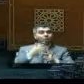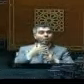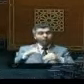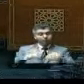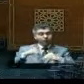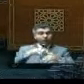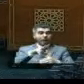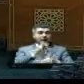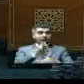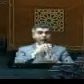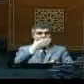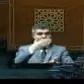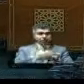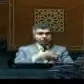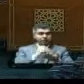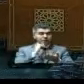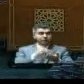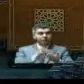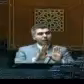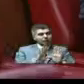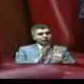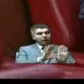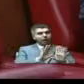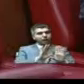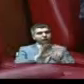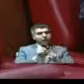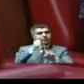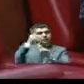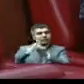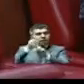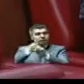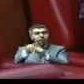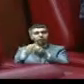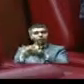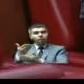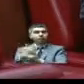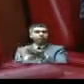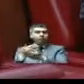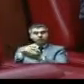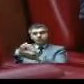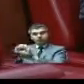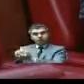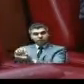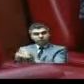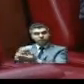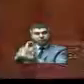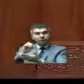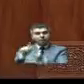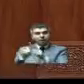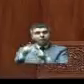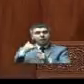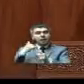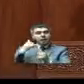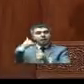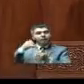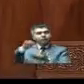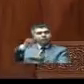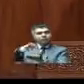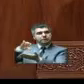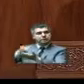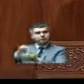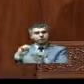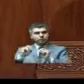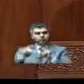وتموقعها بالقرب من المسالك المهددة بالانقطاع من أجل فك العزلة، مواصلة أشغال ربط هذه